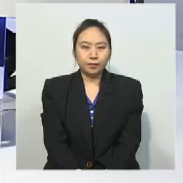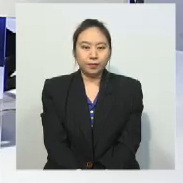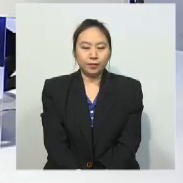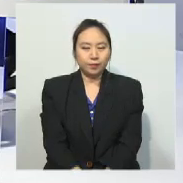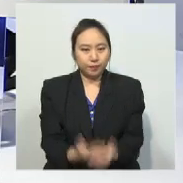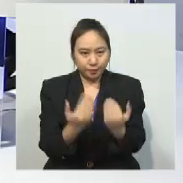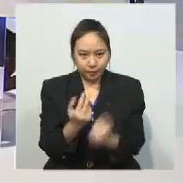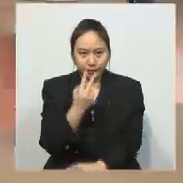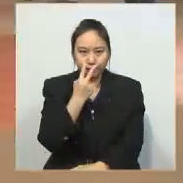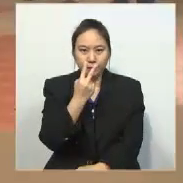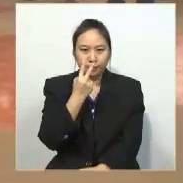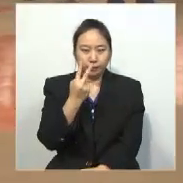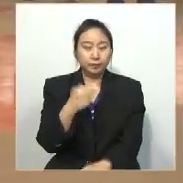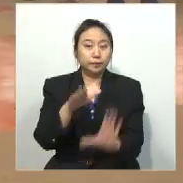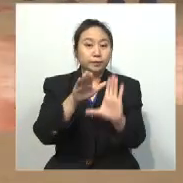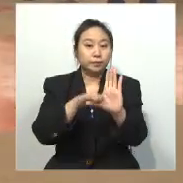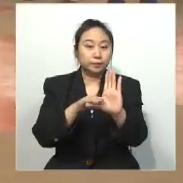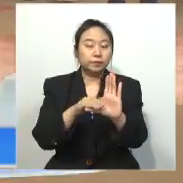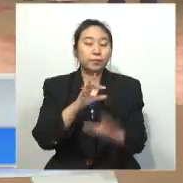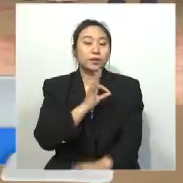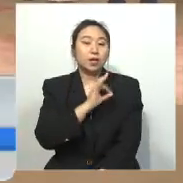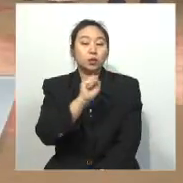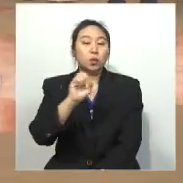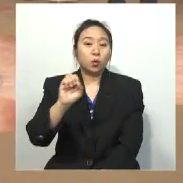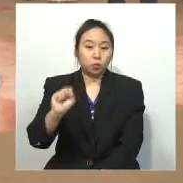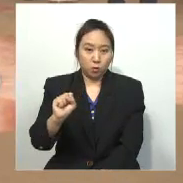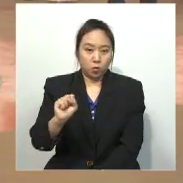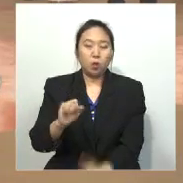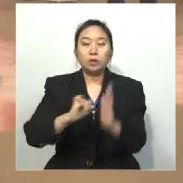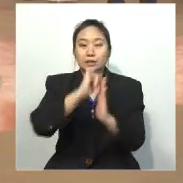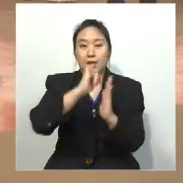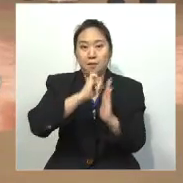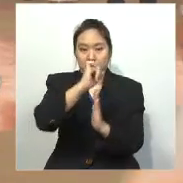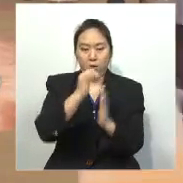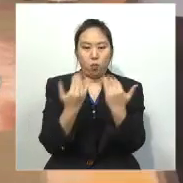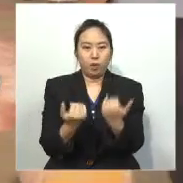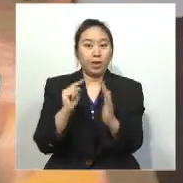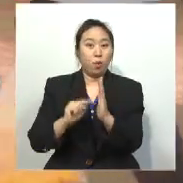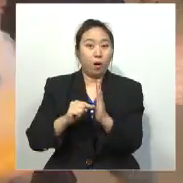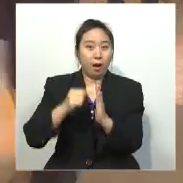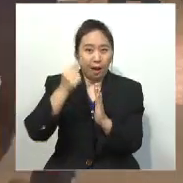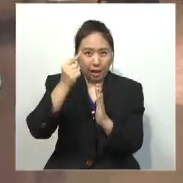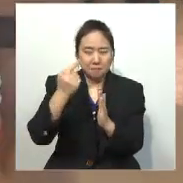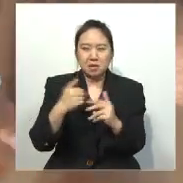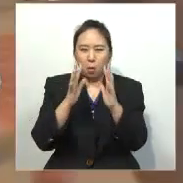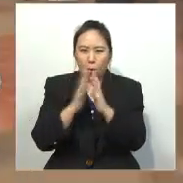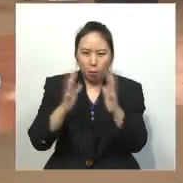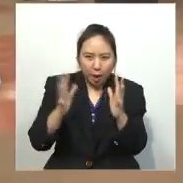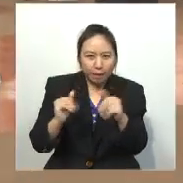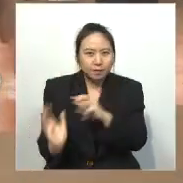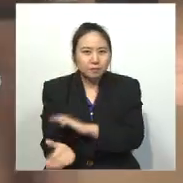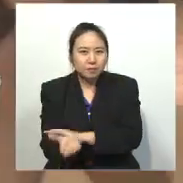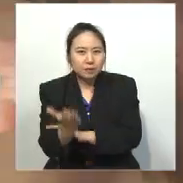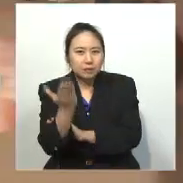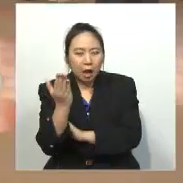เราติดตามบรรยากาศของการรับสมัครสมาชิกสภาผู้แทนราษฎรแบบแบ่งเขตของจังหวัดเชียงใหม่เป็นวันแรกในวันนี้ก็ถือว่ามีความคึกคักตั้งแต่ช่วงเ